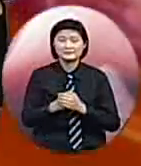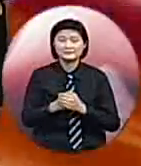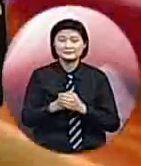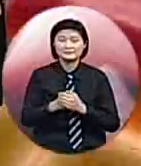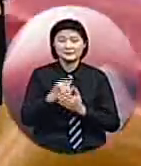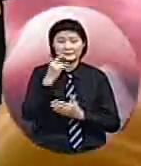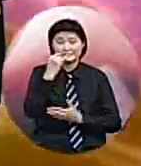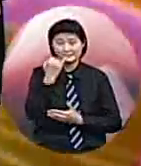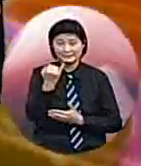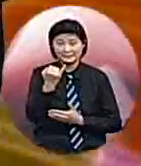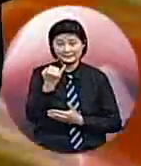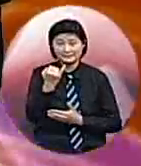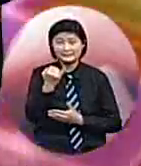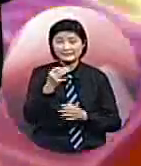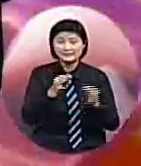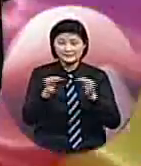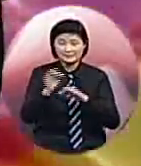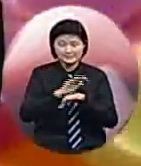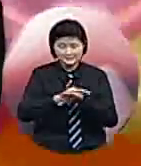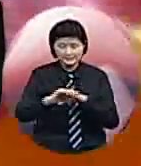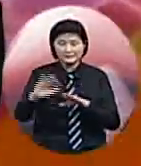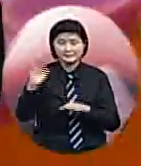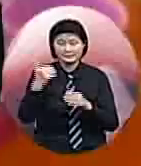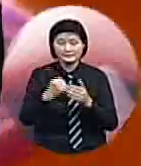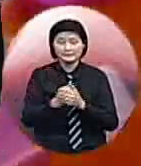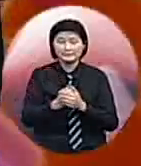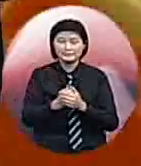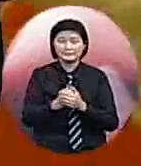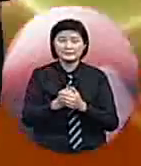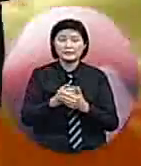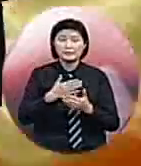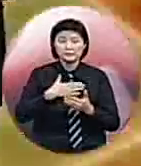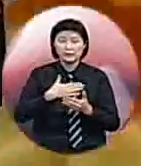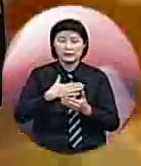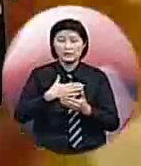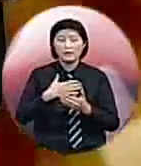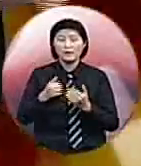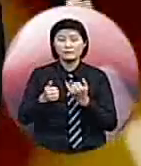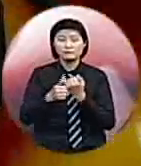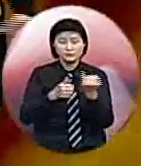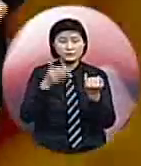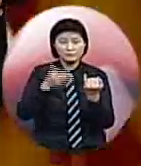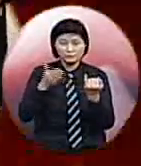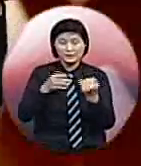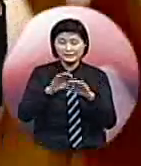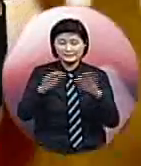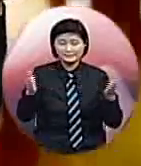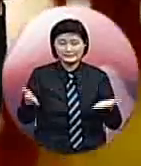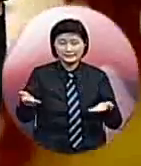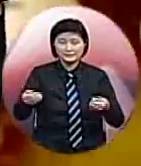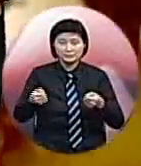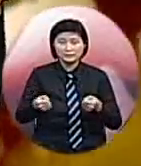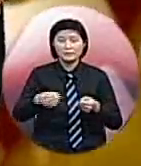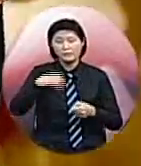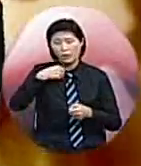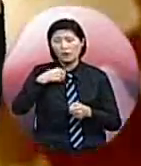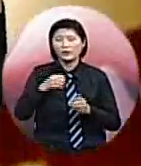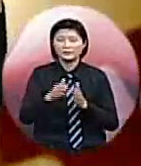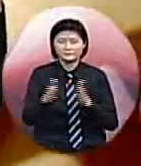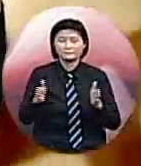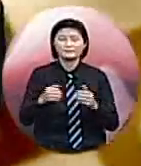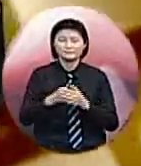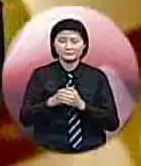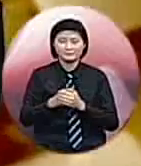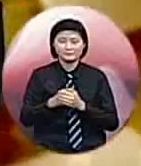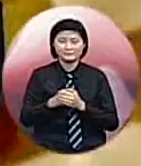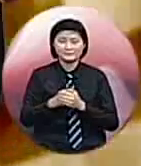어머니. 밥상 장사 잘 될 거예요. 저도 테레이블 하면 꼭 상으로 주라고 그래요. 이제부터 상 놓고 먹어야겠어요. 네, 상 놓고 먹어야 돼. 네. 식탁